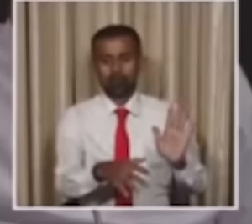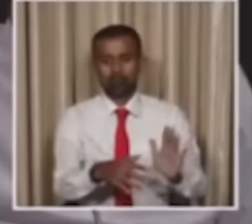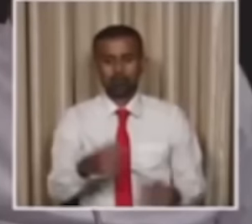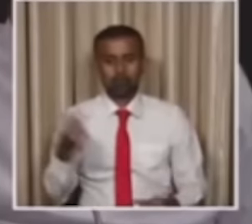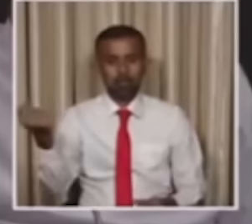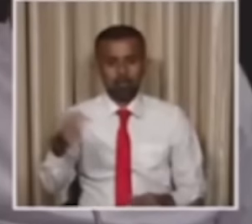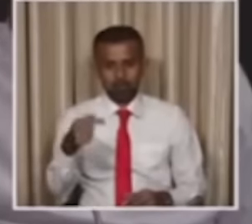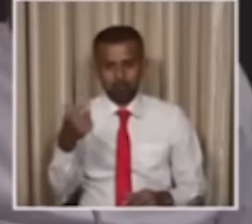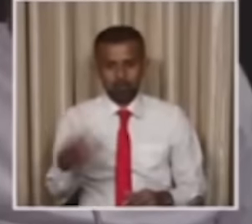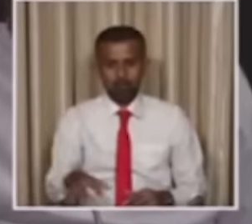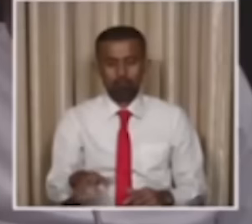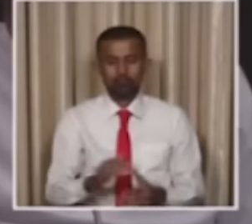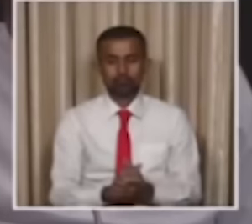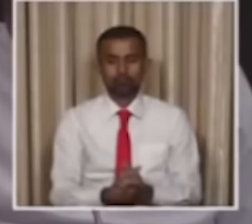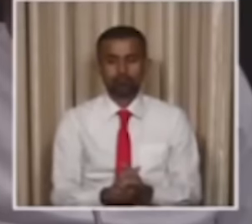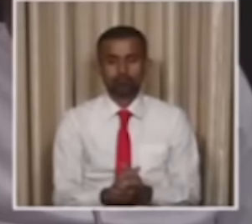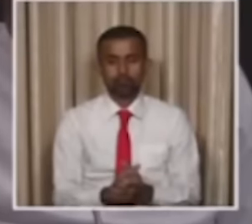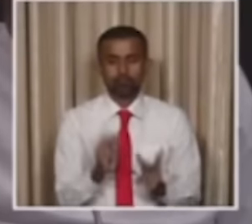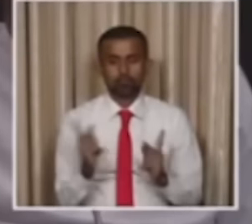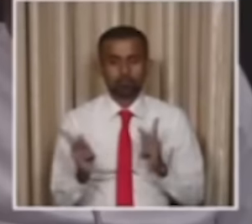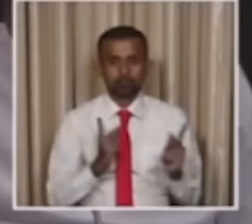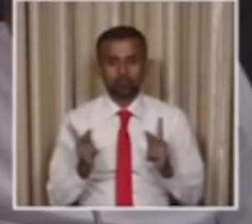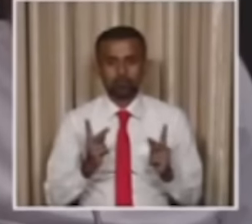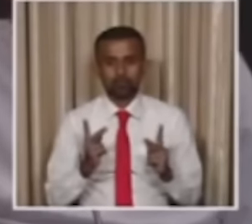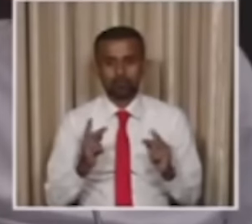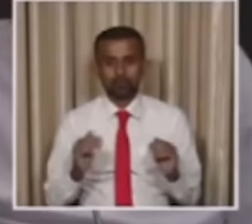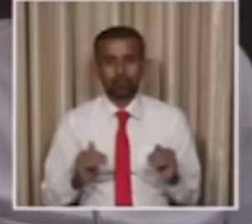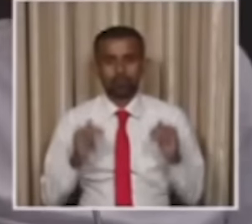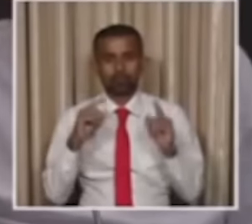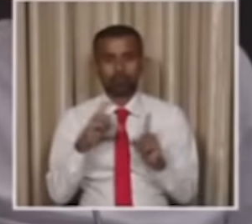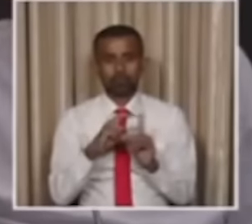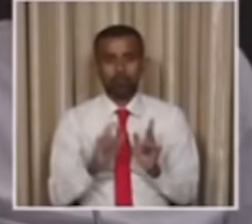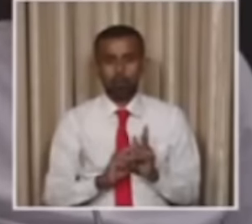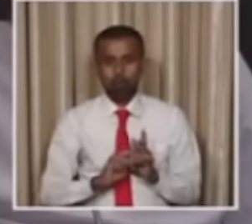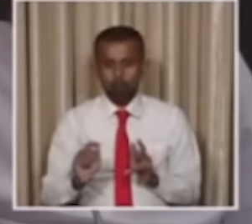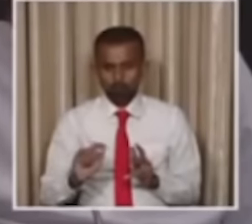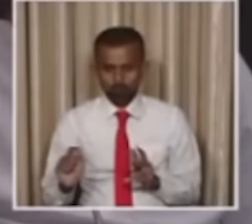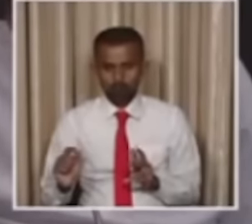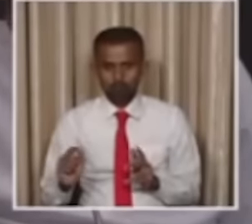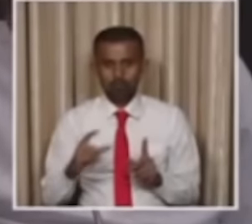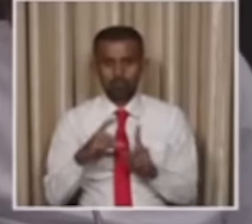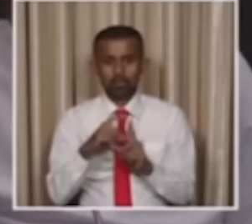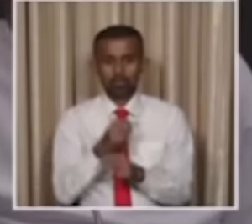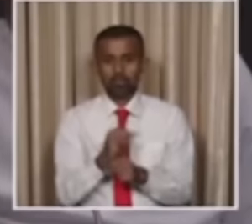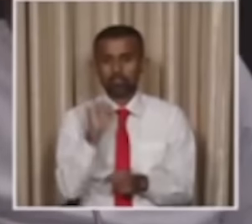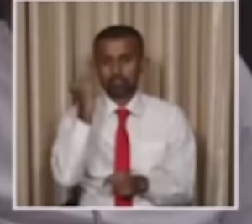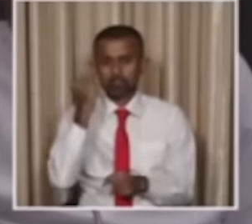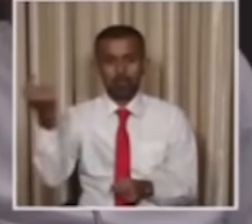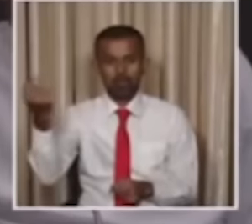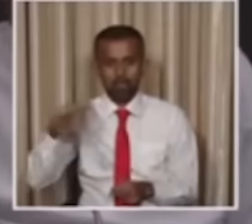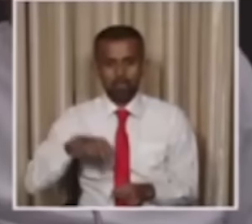පැමිණ සිටි මේ සංචාරක සංවර්ධන දෙපාර්තමේන්තුවේ ඩිරෙක්ටර් ජෙනරල්